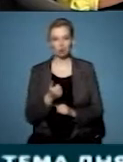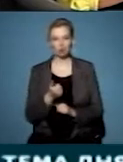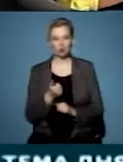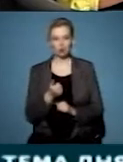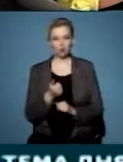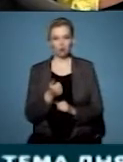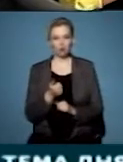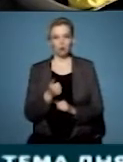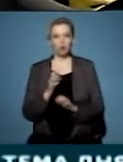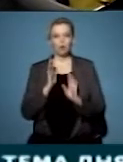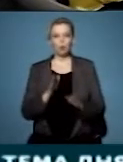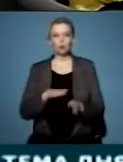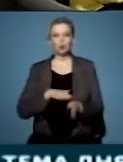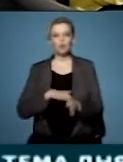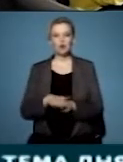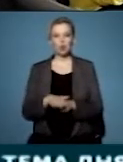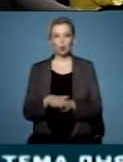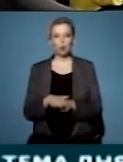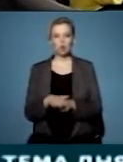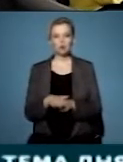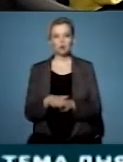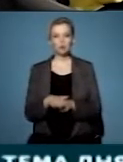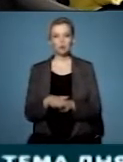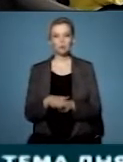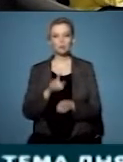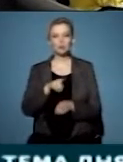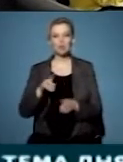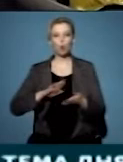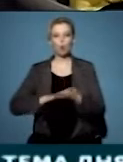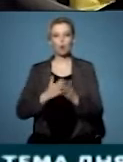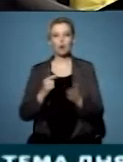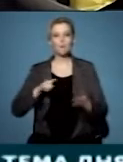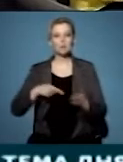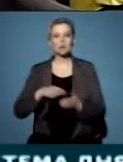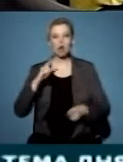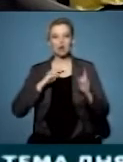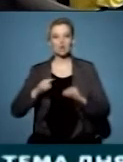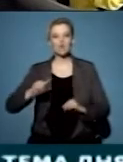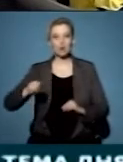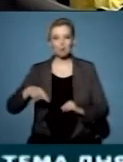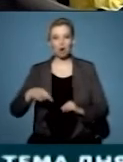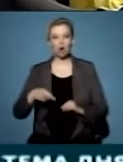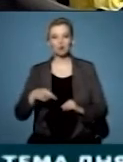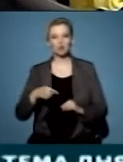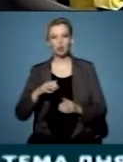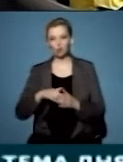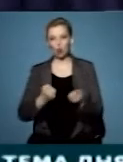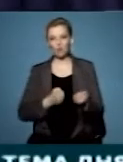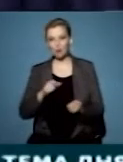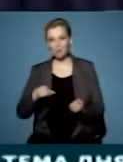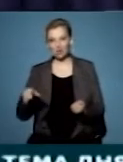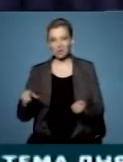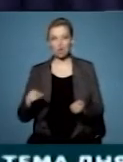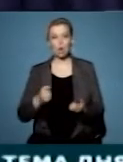скажімо так, будуть виконані ті умови, які міська рада вимагає десь від перевізників.